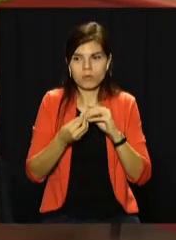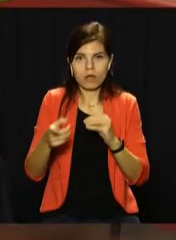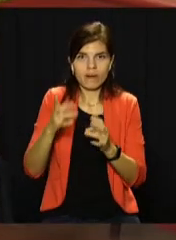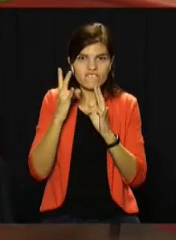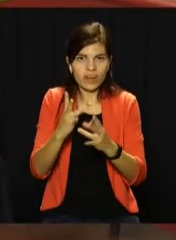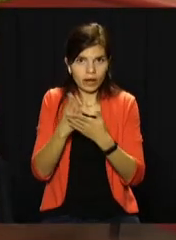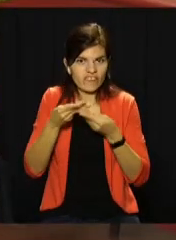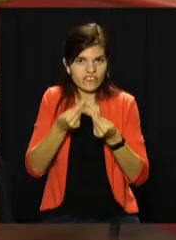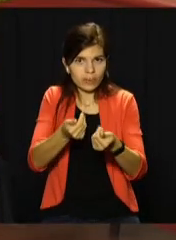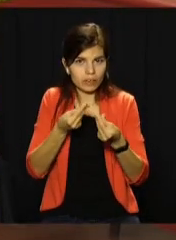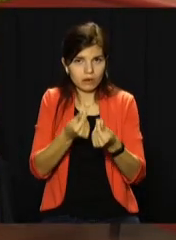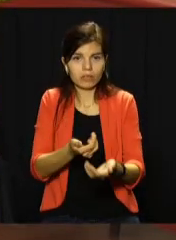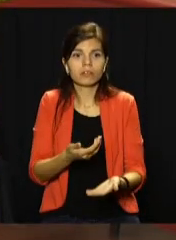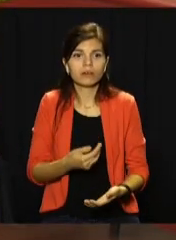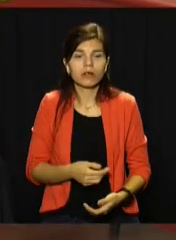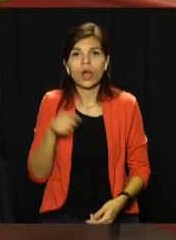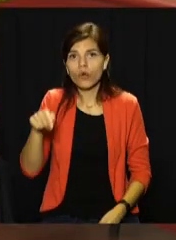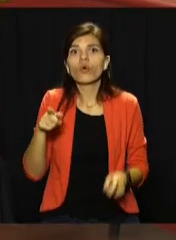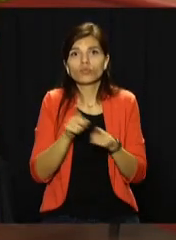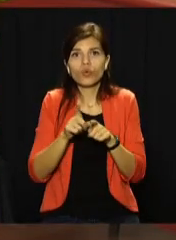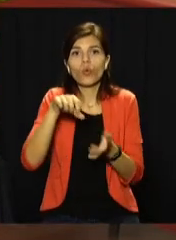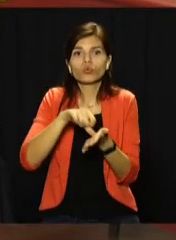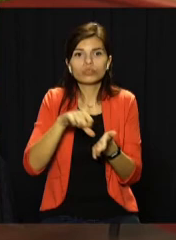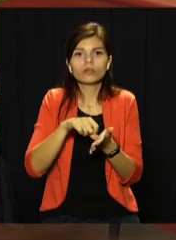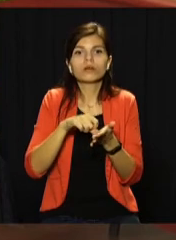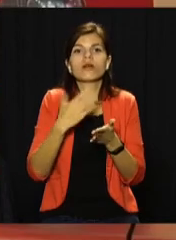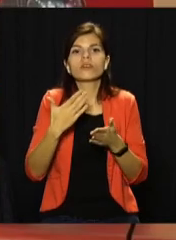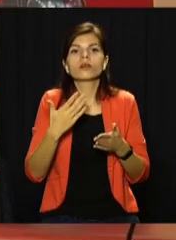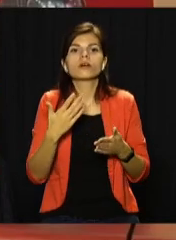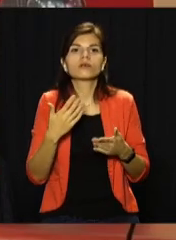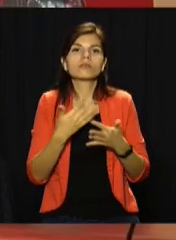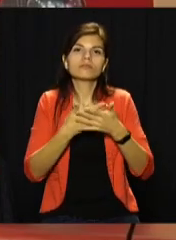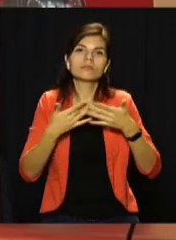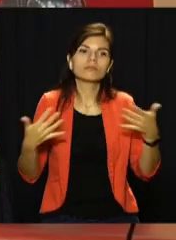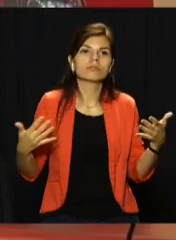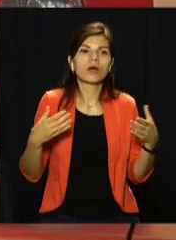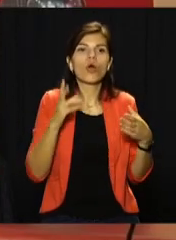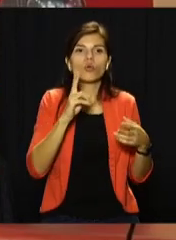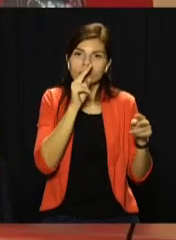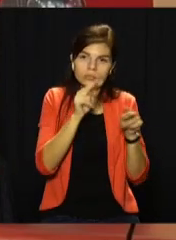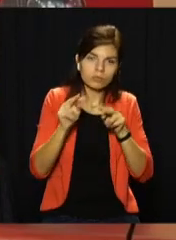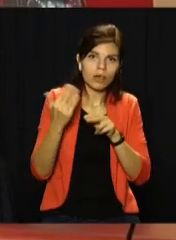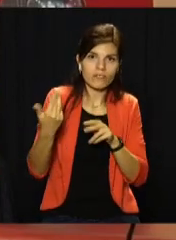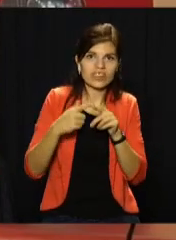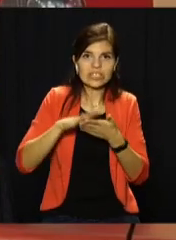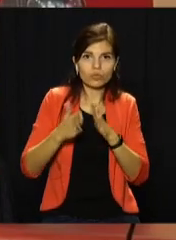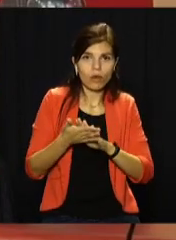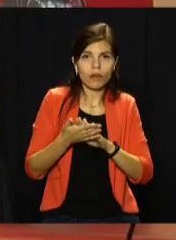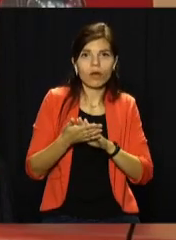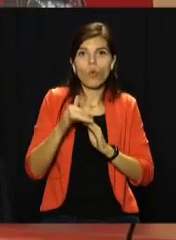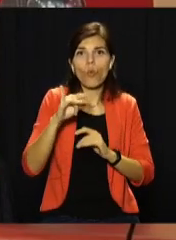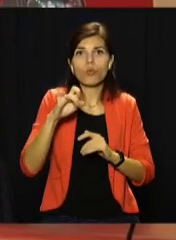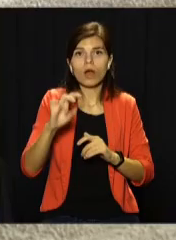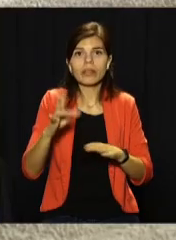відзначив на нараді міський голова Кам'янського. У ній також взяли участь профільні департаменти, підприємства, що слідкує за ситуацією на колишньому